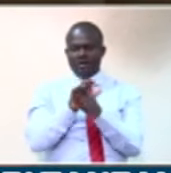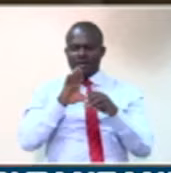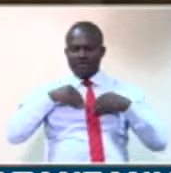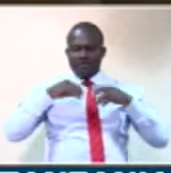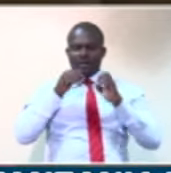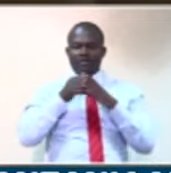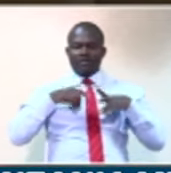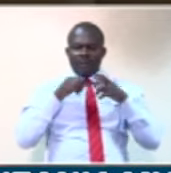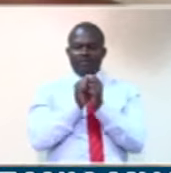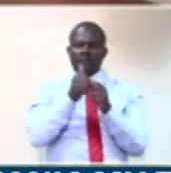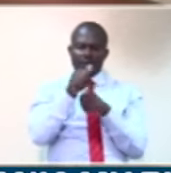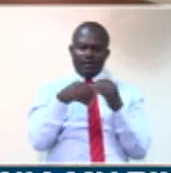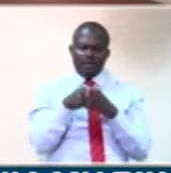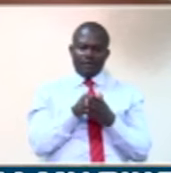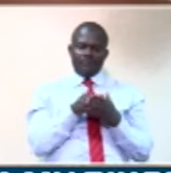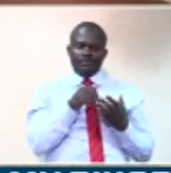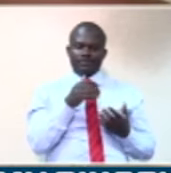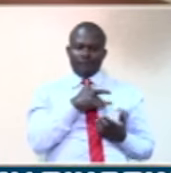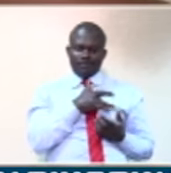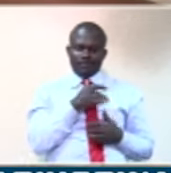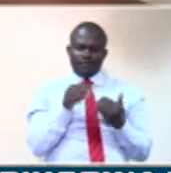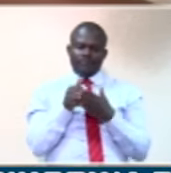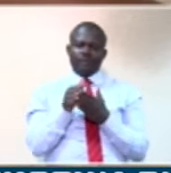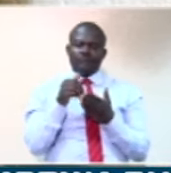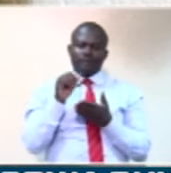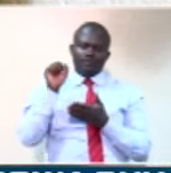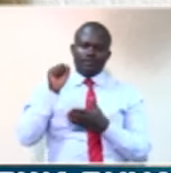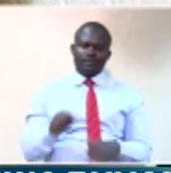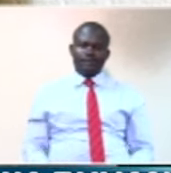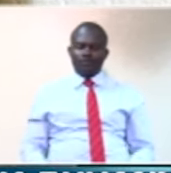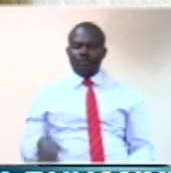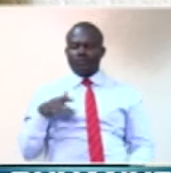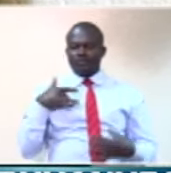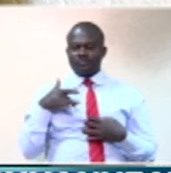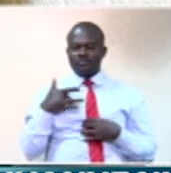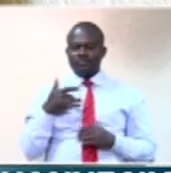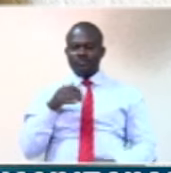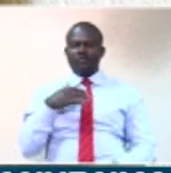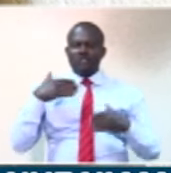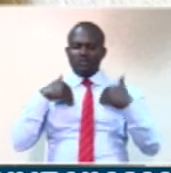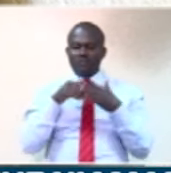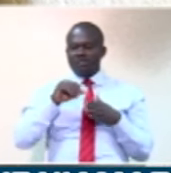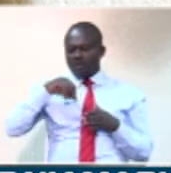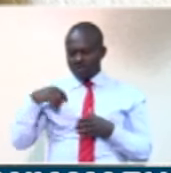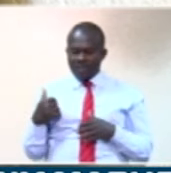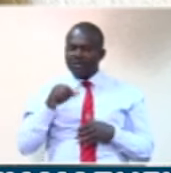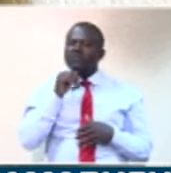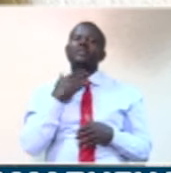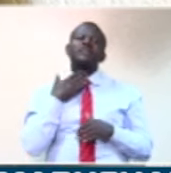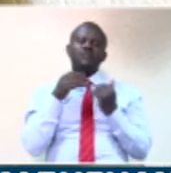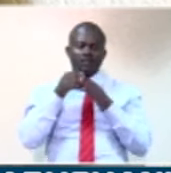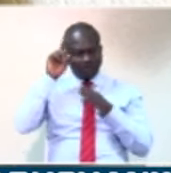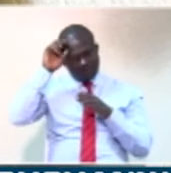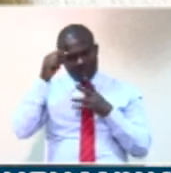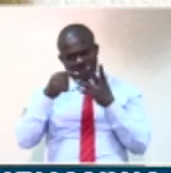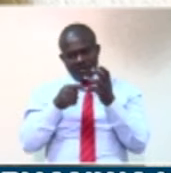ko babanye igihe kinini n'agahinda katumaga bumva bakwiye ku buzima. Uba wumva n'ubuzima wabwanze, udashaka no